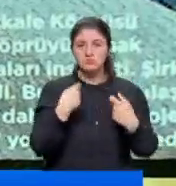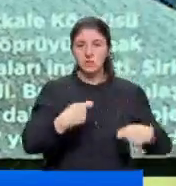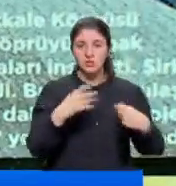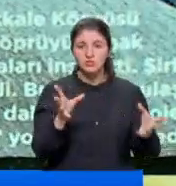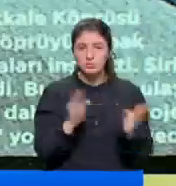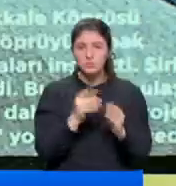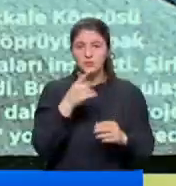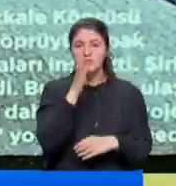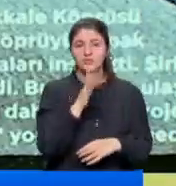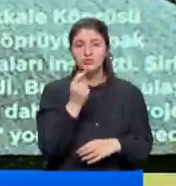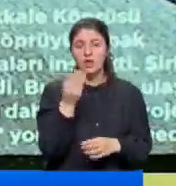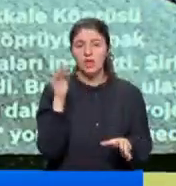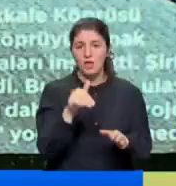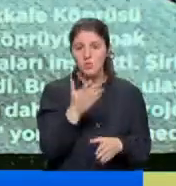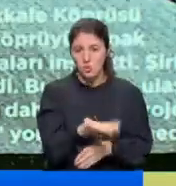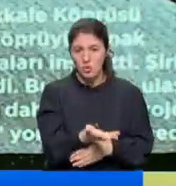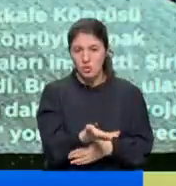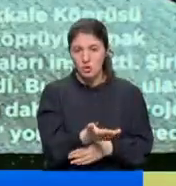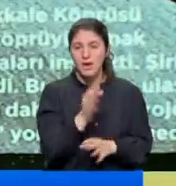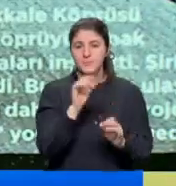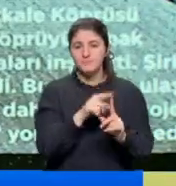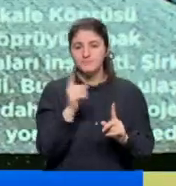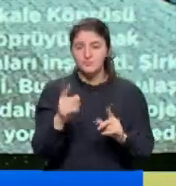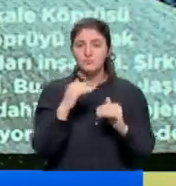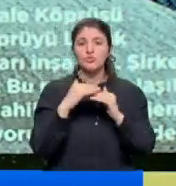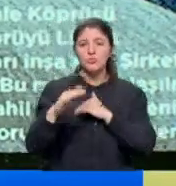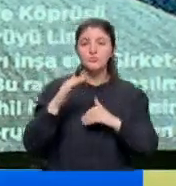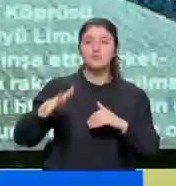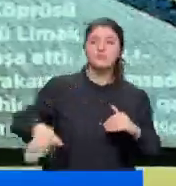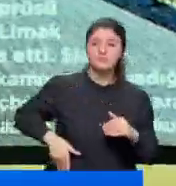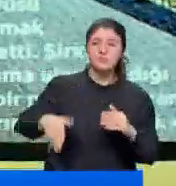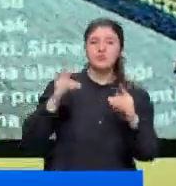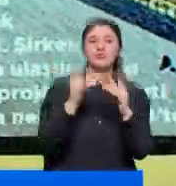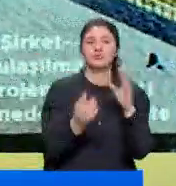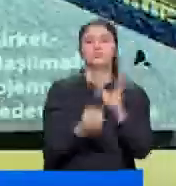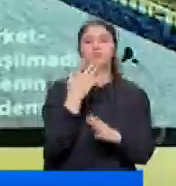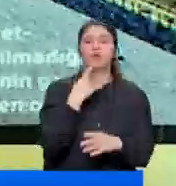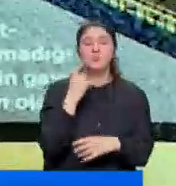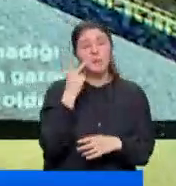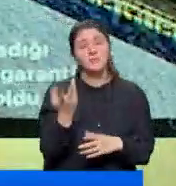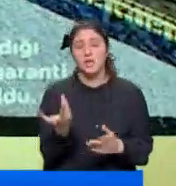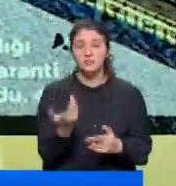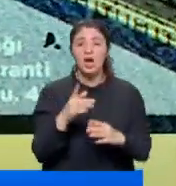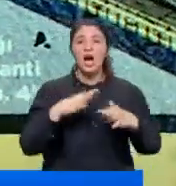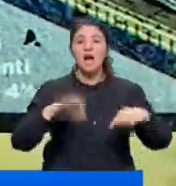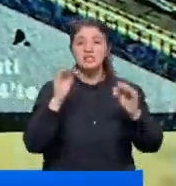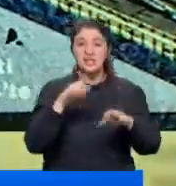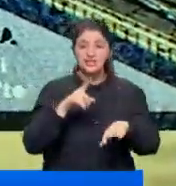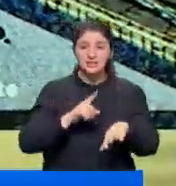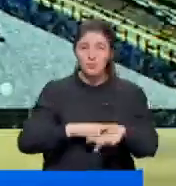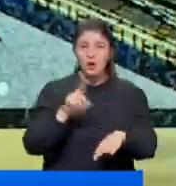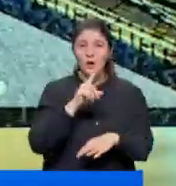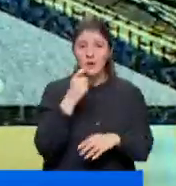toplam 1500 liraya buluyor. Hemen yanında halkın cebine köprü kurdular diyor. Bakalım neymiş? Hazırlık